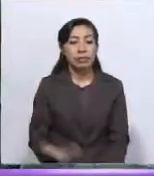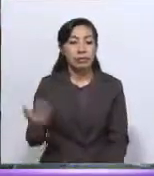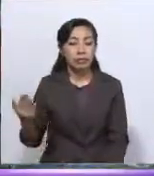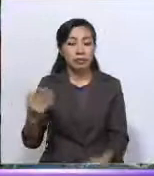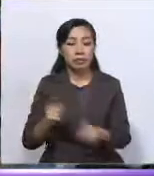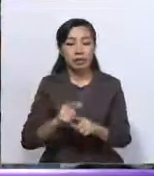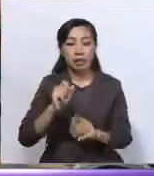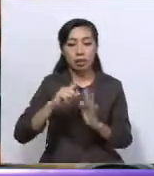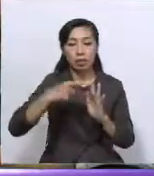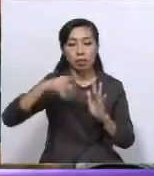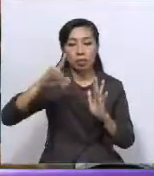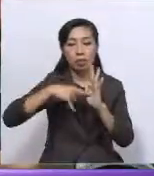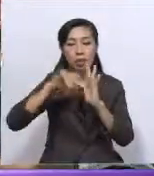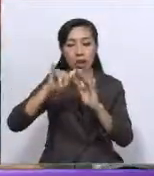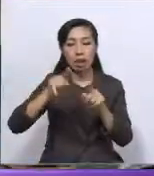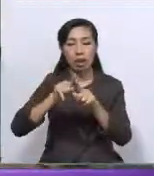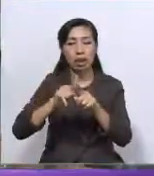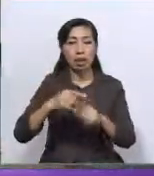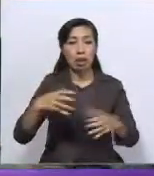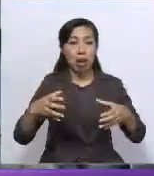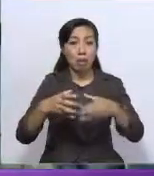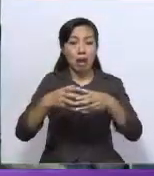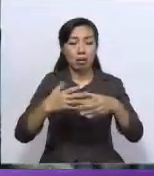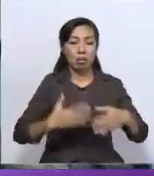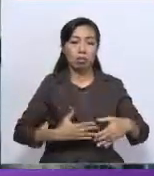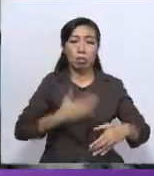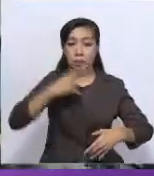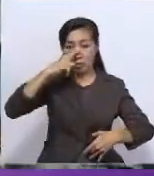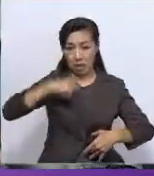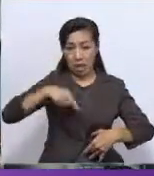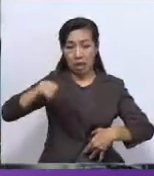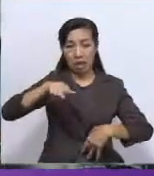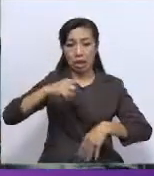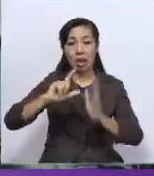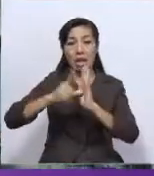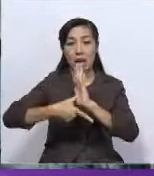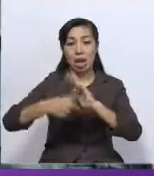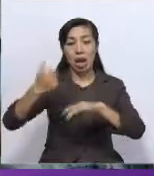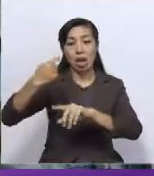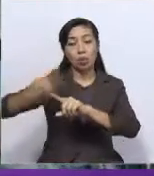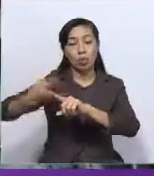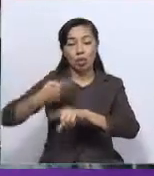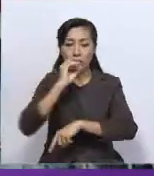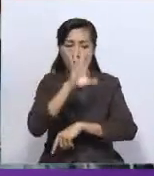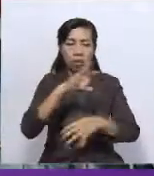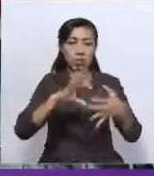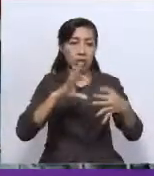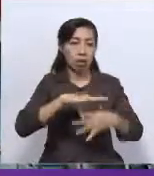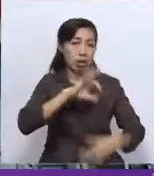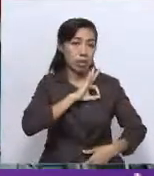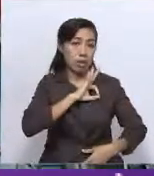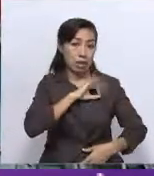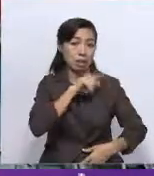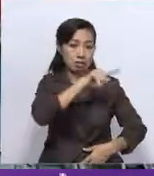รักษาการเลขาธิการพรรคภูมิใจไทยก็แสดงความกังวลขั้นตอนการยืนยันสมาชิกและชำระเงินค่าบำรุงพรร